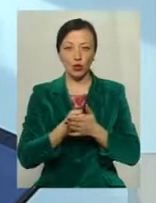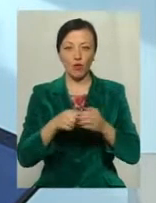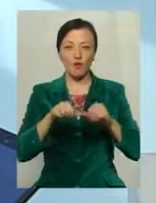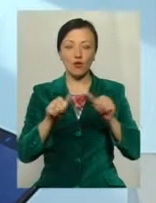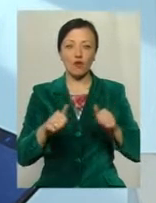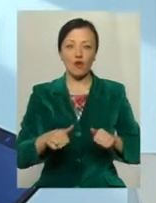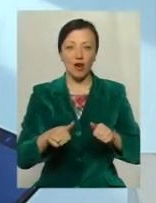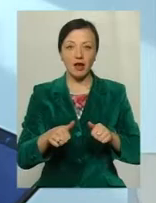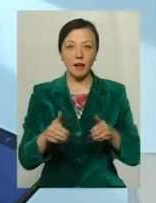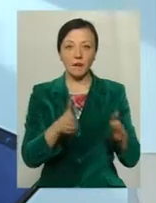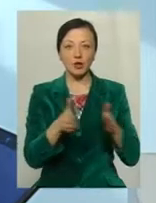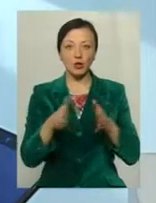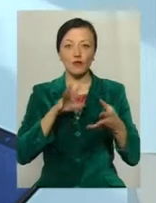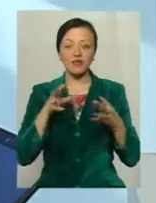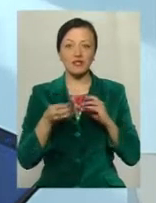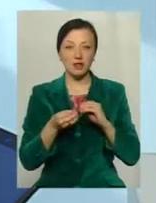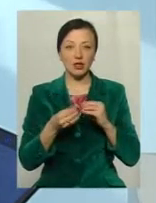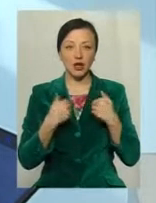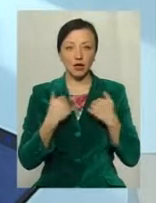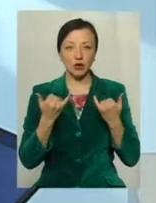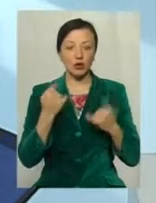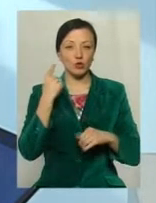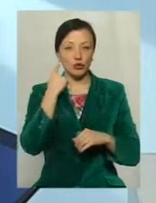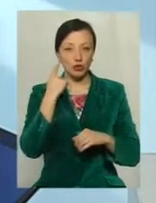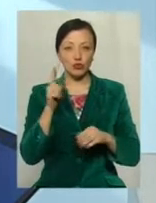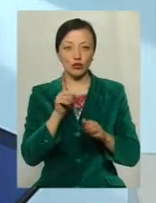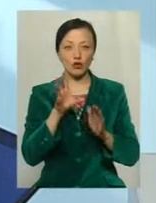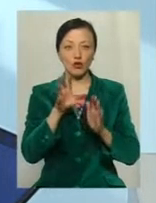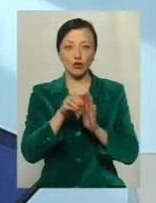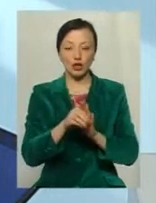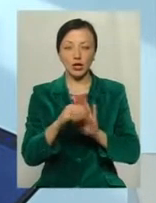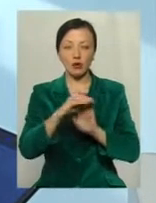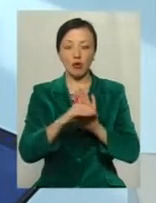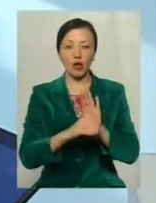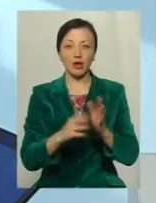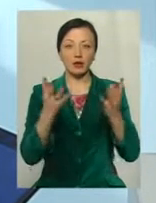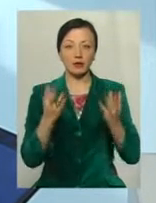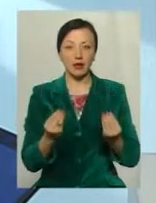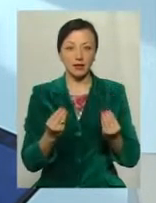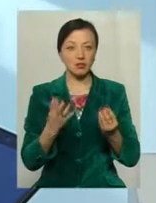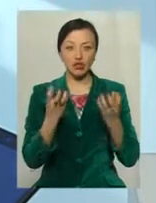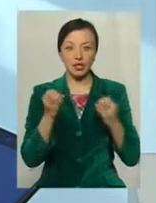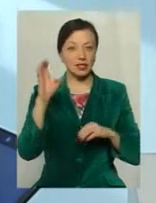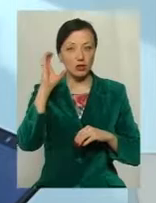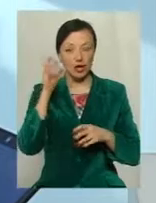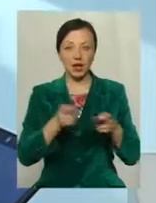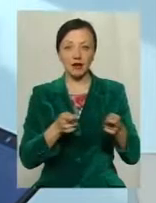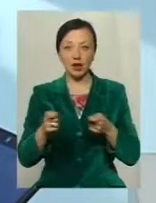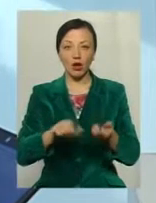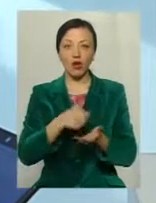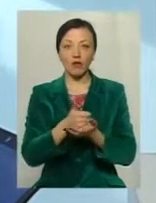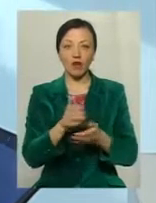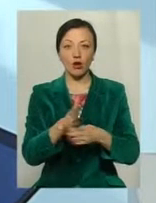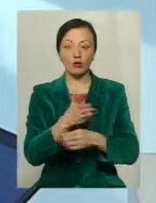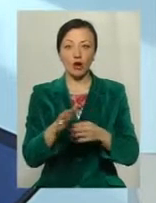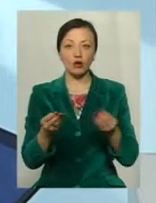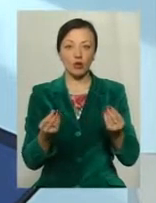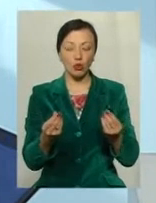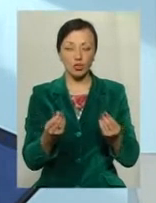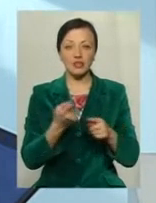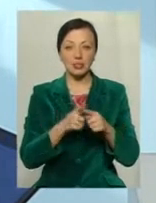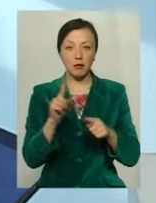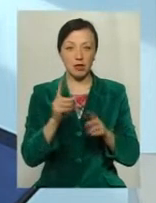думаю, що будуть величезні проблеми з звітом 2016 року. Перша причина. Обласна рада не